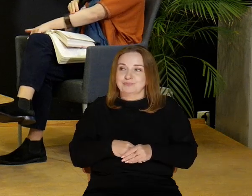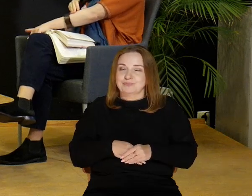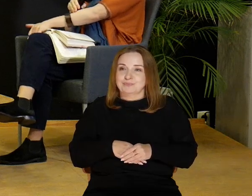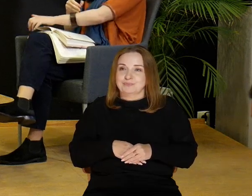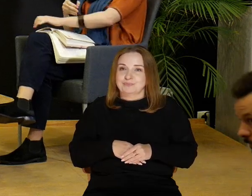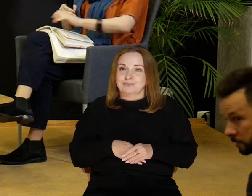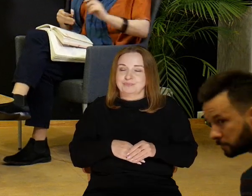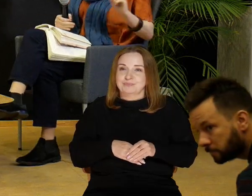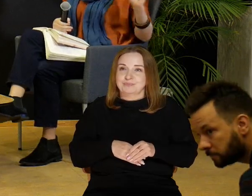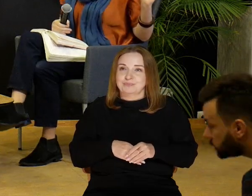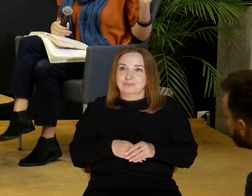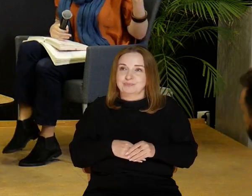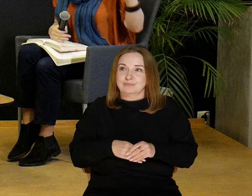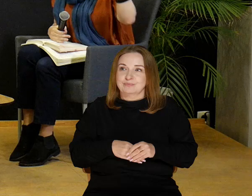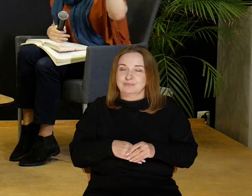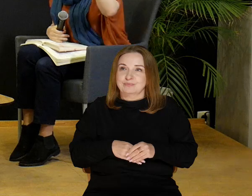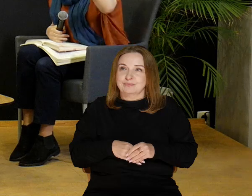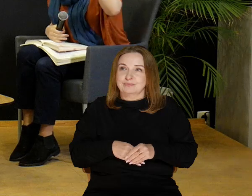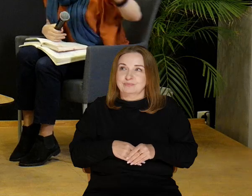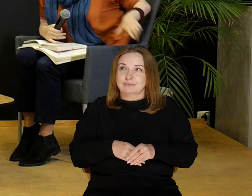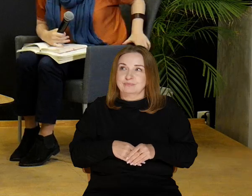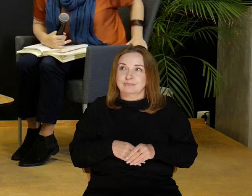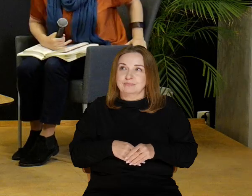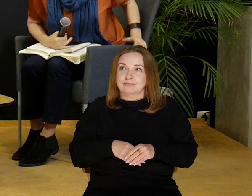Ja mam takie pytanie. Dobrze, potem.